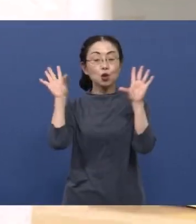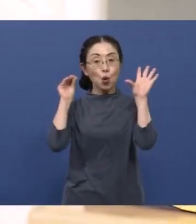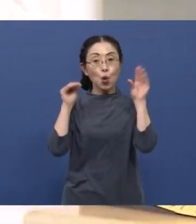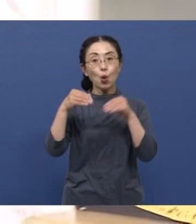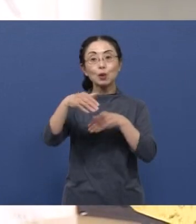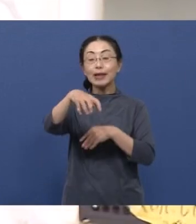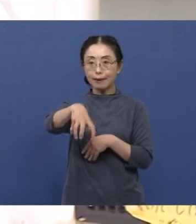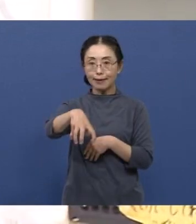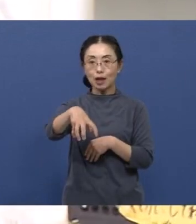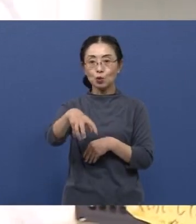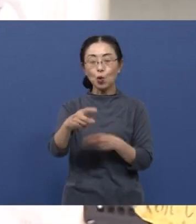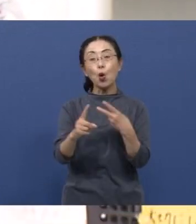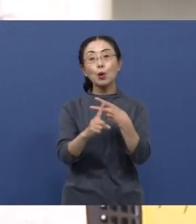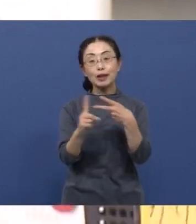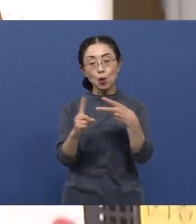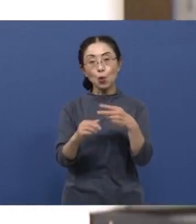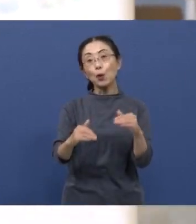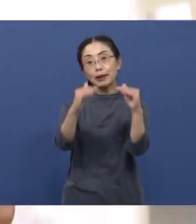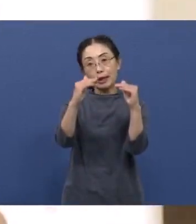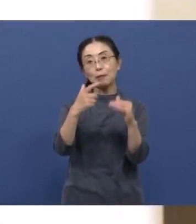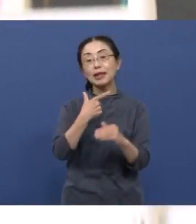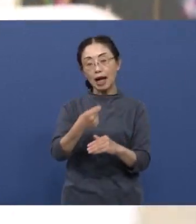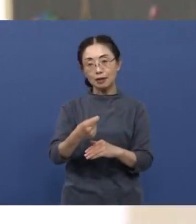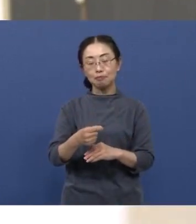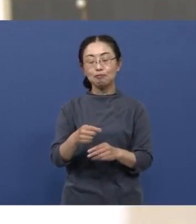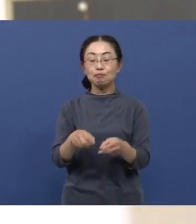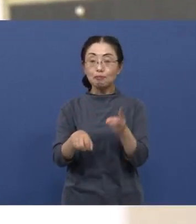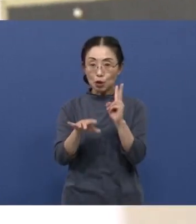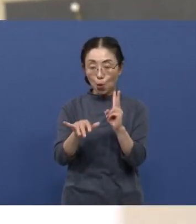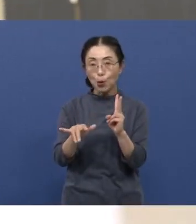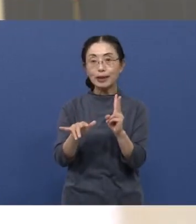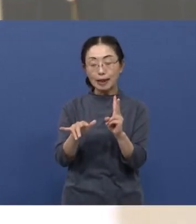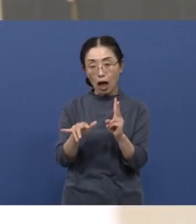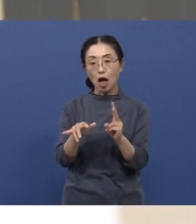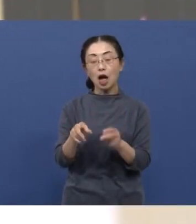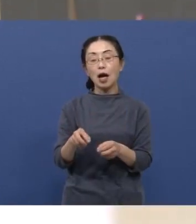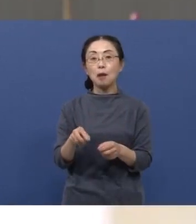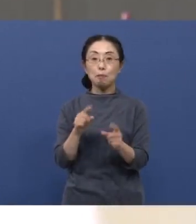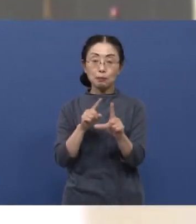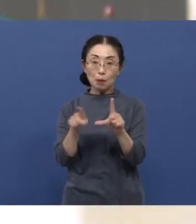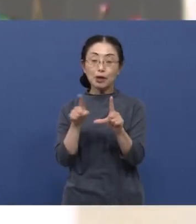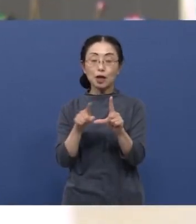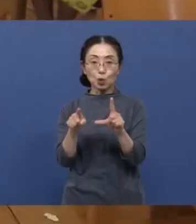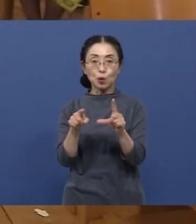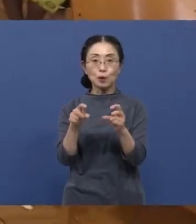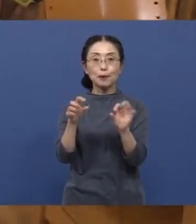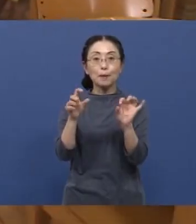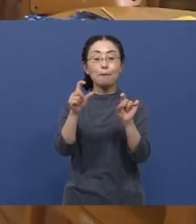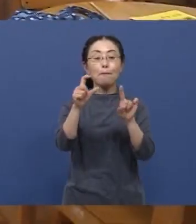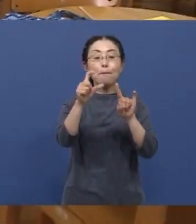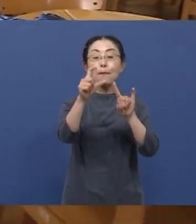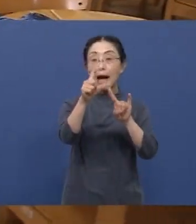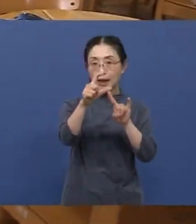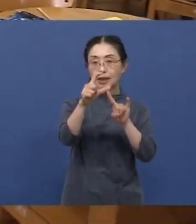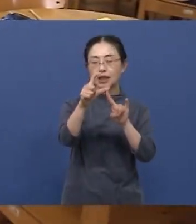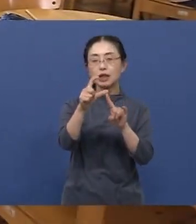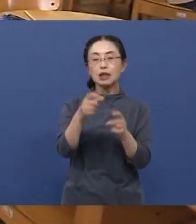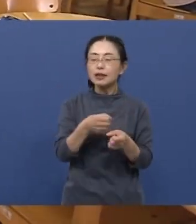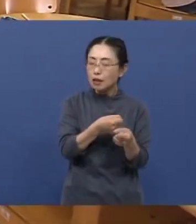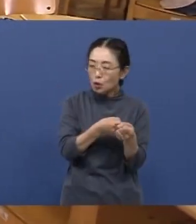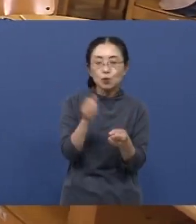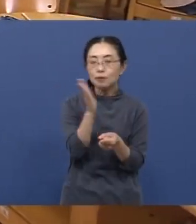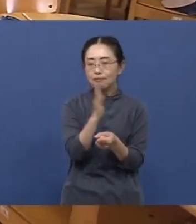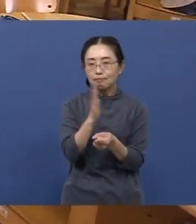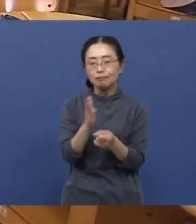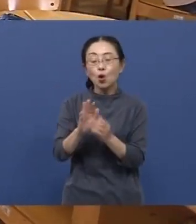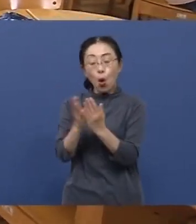ていきたいと考えています。パソコンやタブレットなどの ICT 機器に頼るだけではなくて、本や新